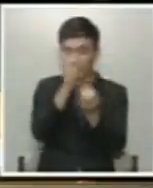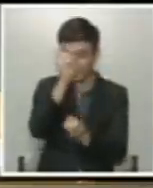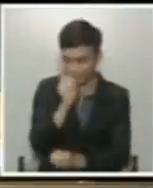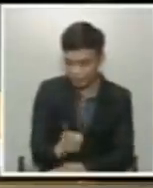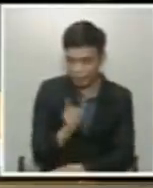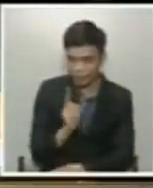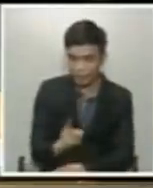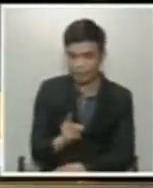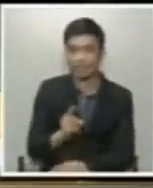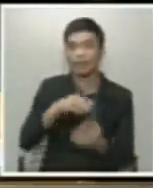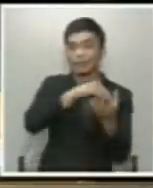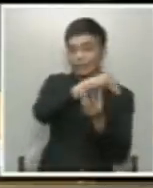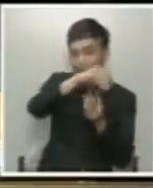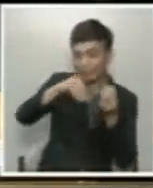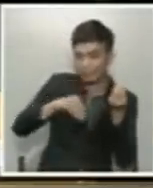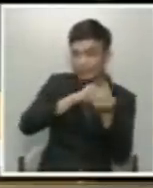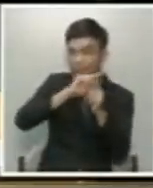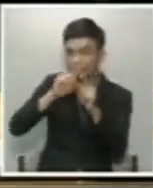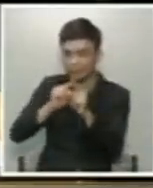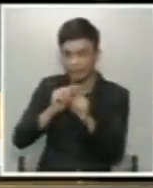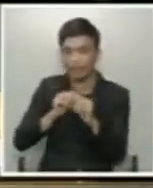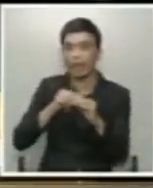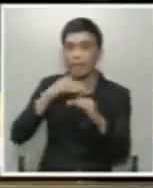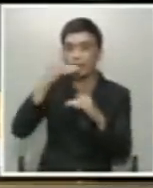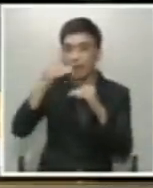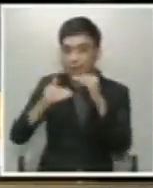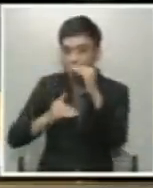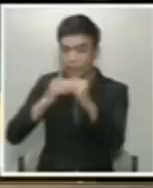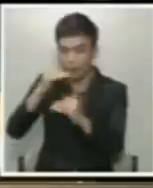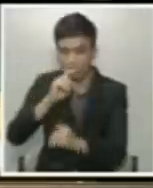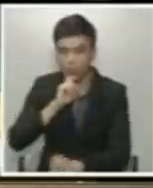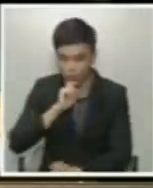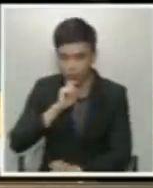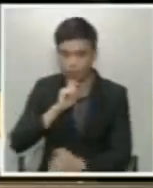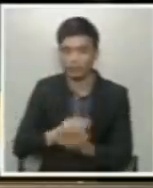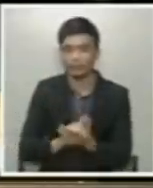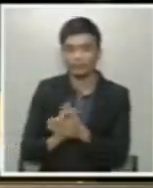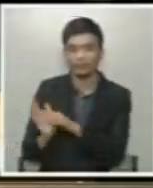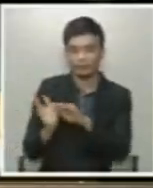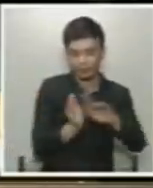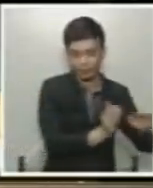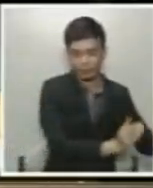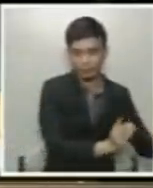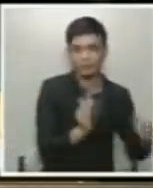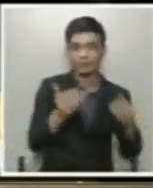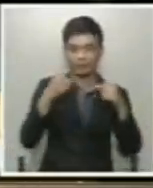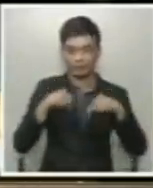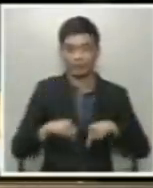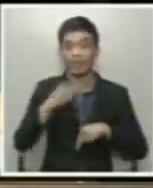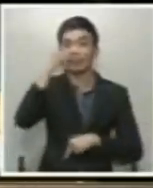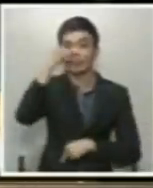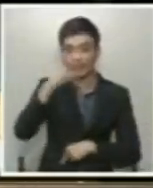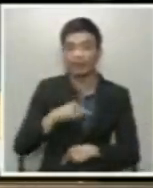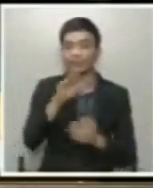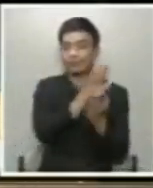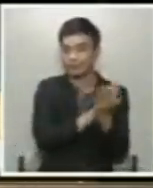ๆนั้นยังเดินอยู่ครับกลางขอไปที่ทางตัวเลขของประเทศไทยเองนะครับ